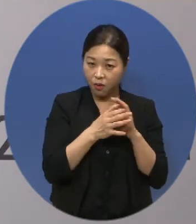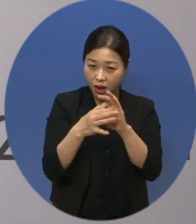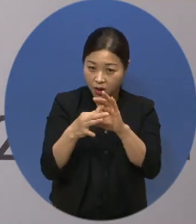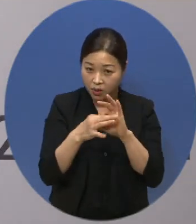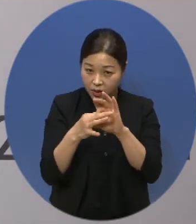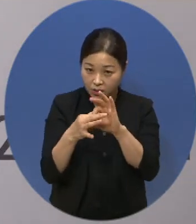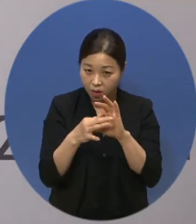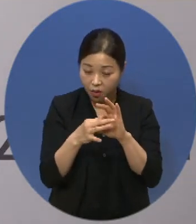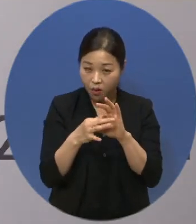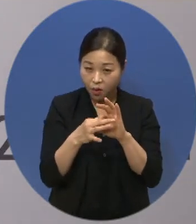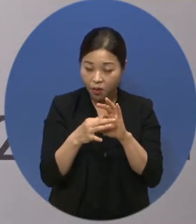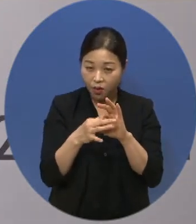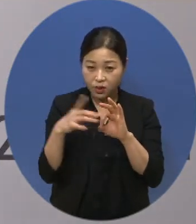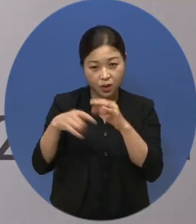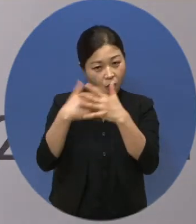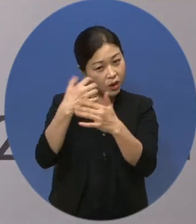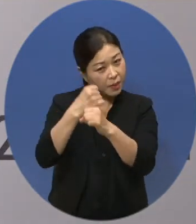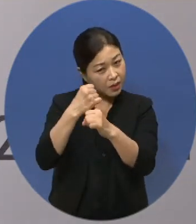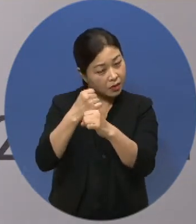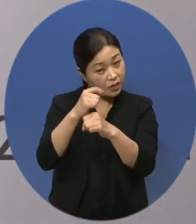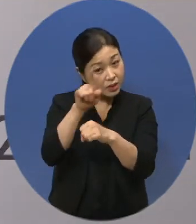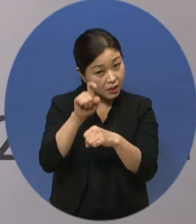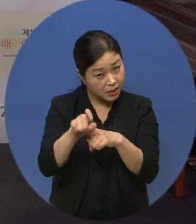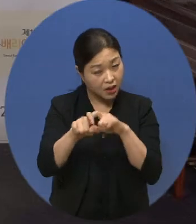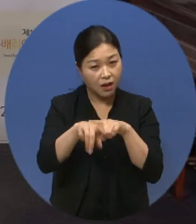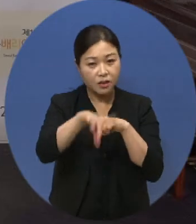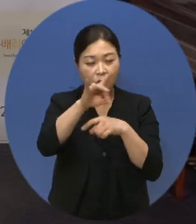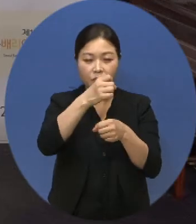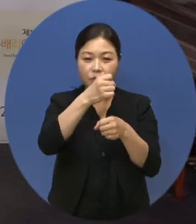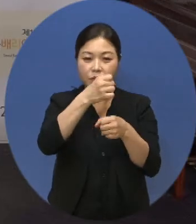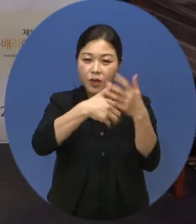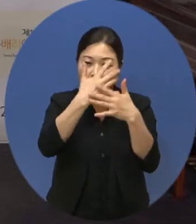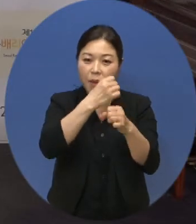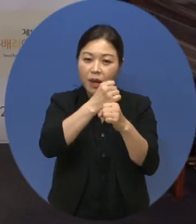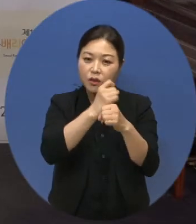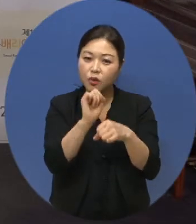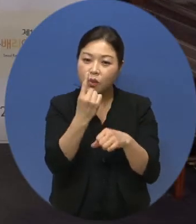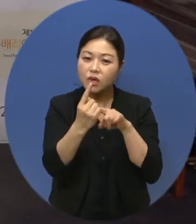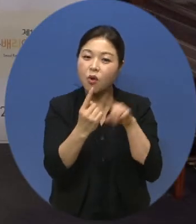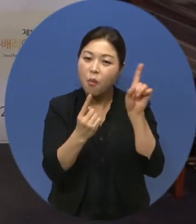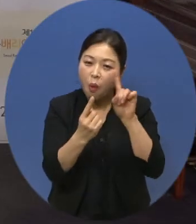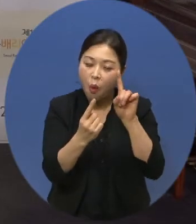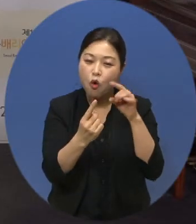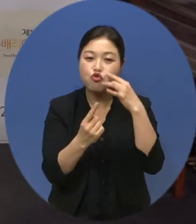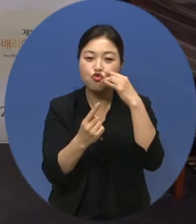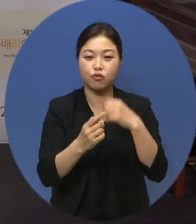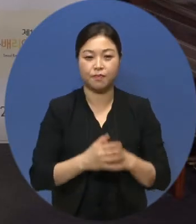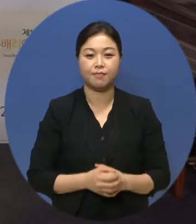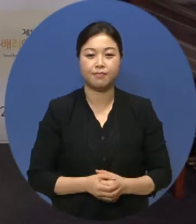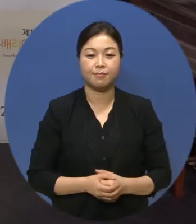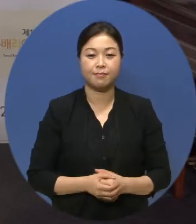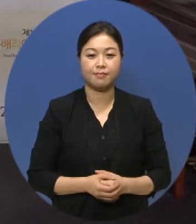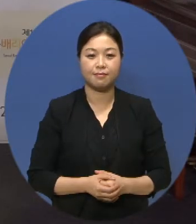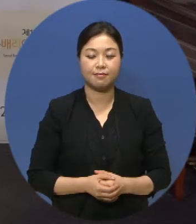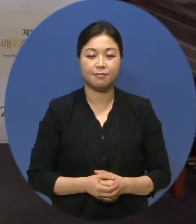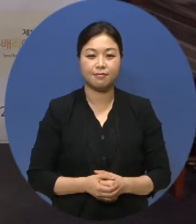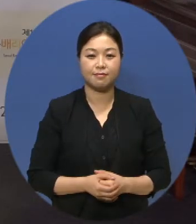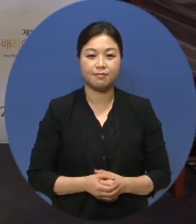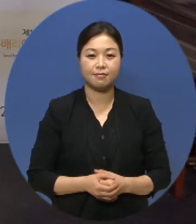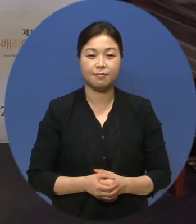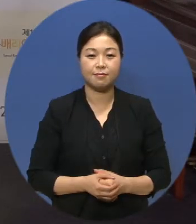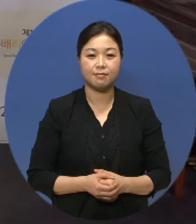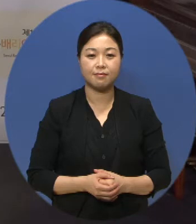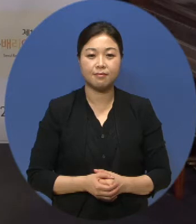그러니까 저도 이걸 어떻게 만들게 됐는지에 대한 그 출발점이 되게 사실 되게 궁금했었어요. 하이라이트 말고는.